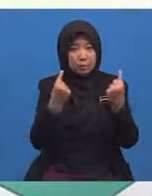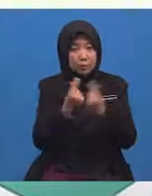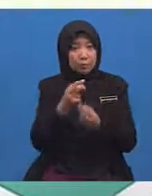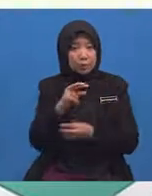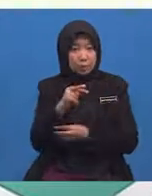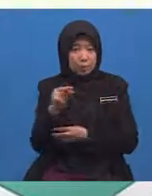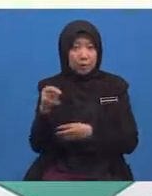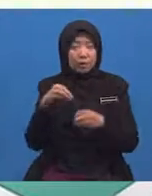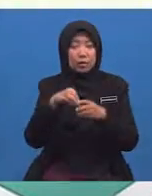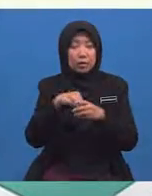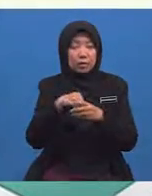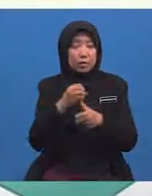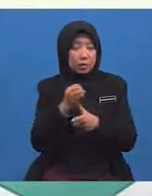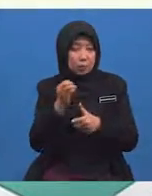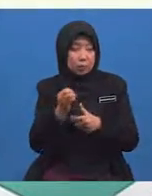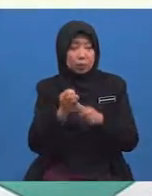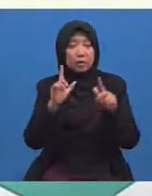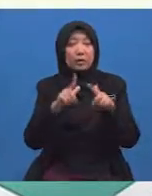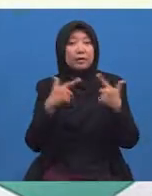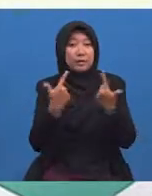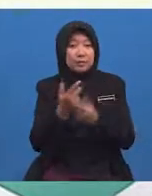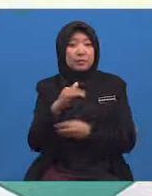atau kelasnya sahaja.